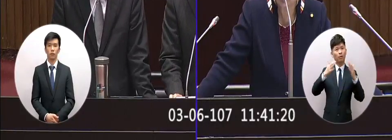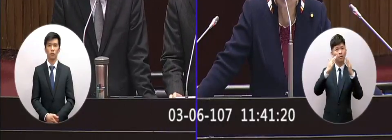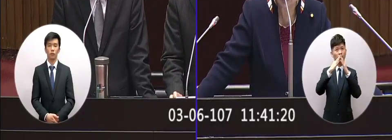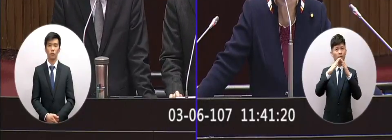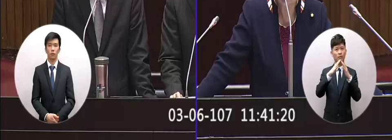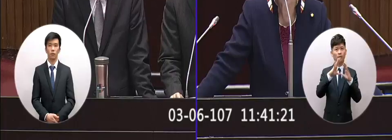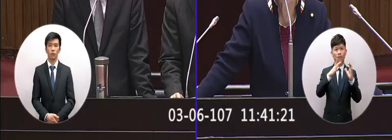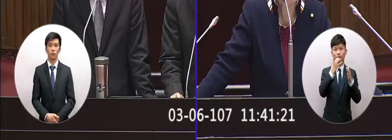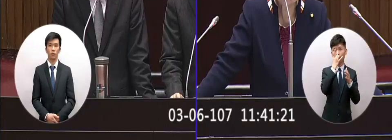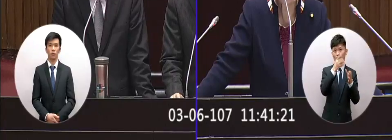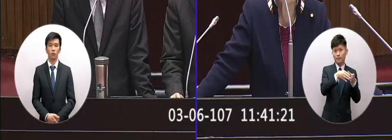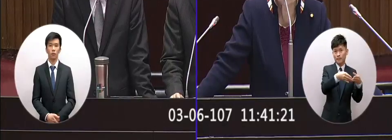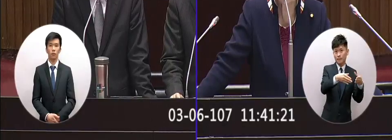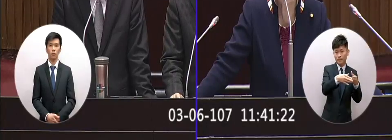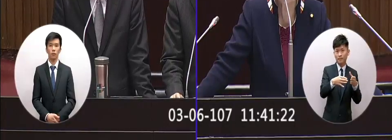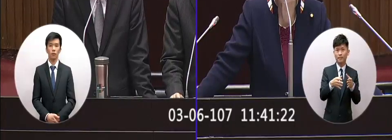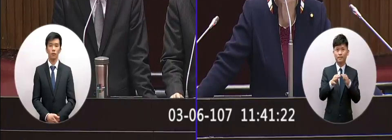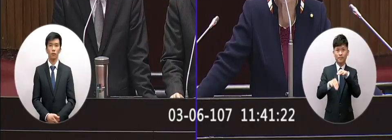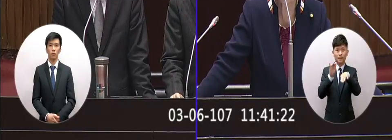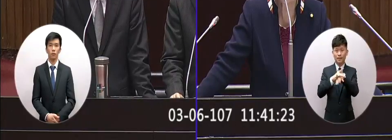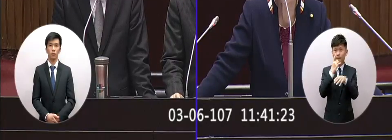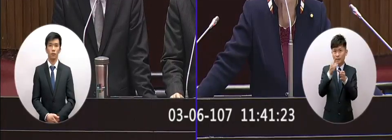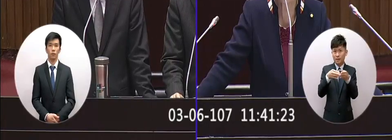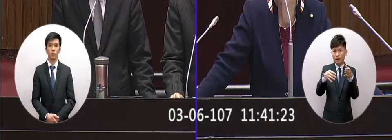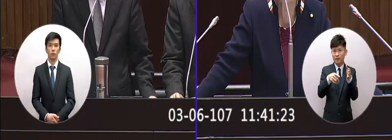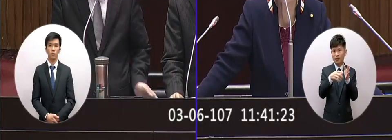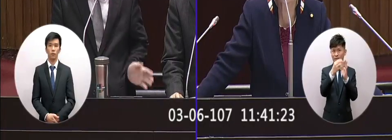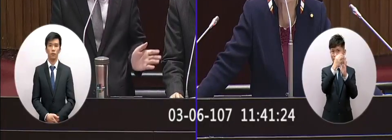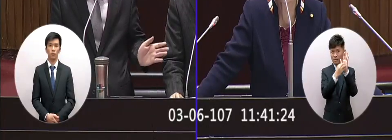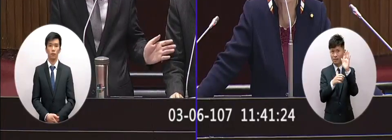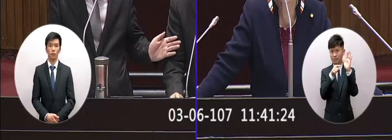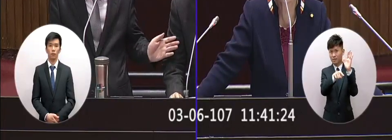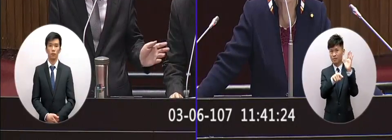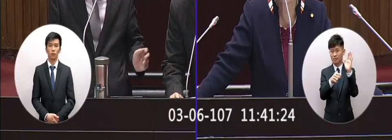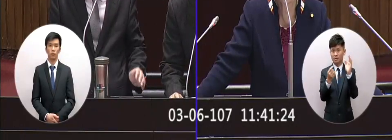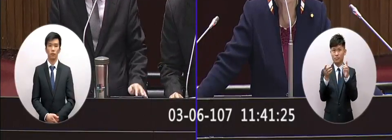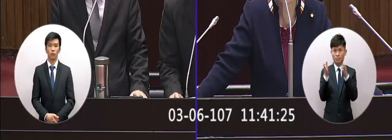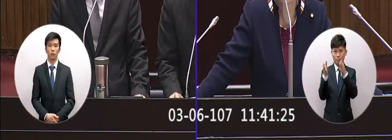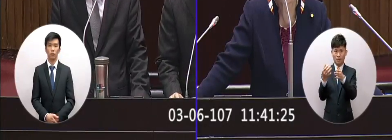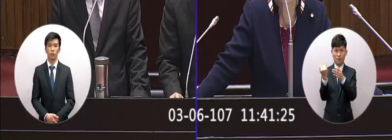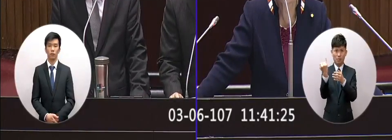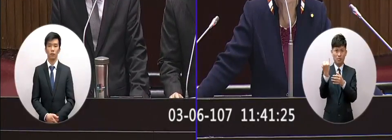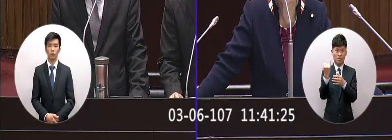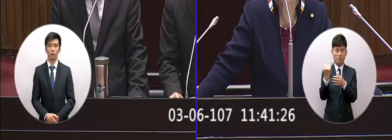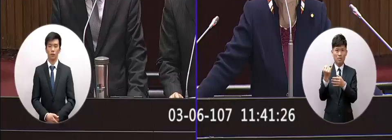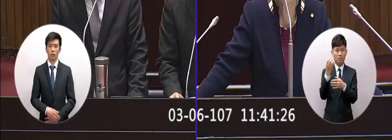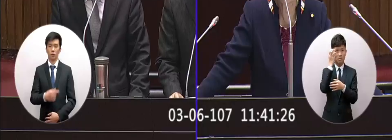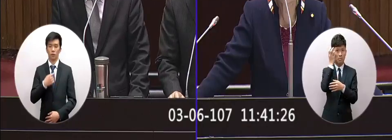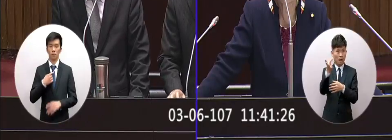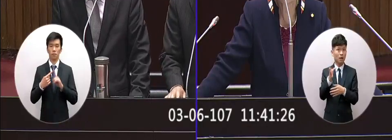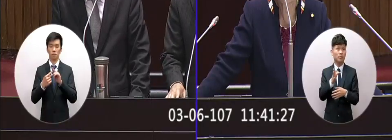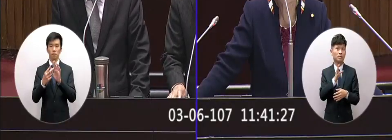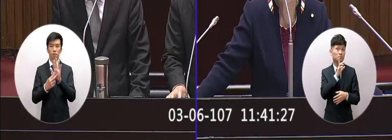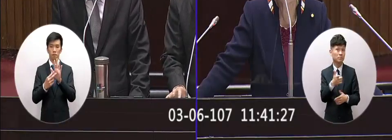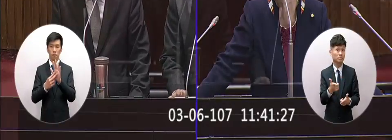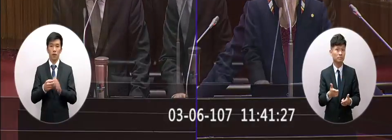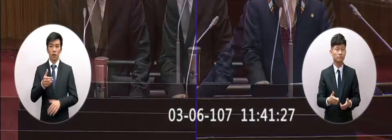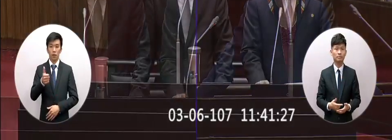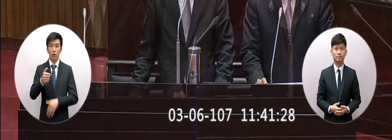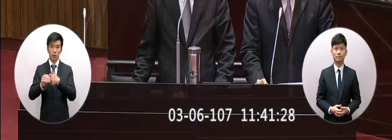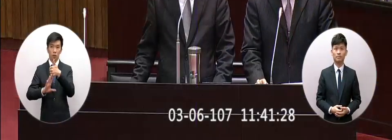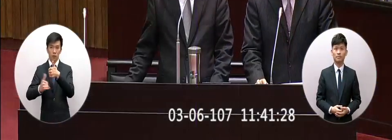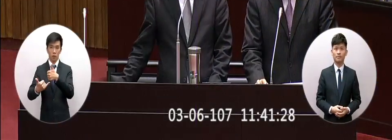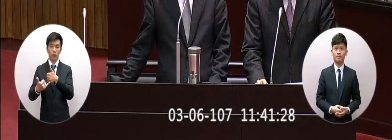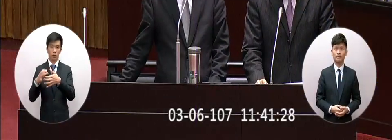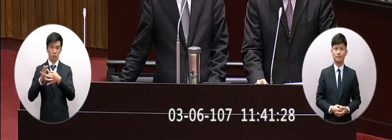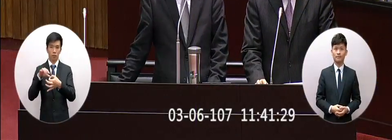跟成语典出现这样的文字，你觉得有没有性别歧视？ 是不是我来跟委员报告哈？谢谢委员对这个关